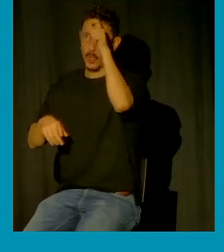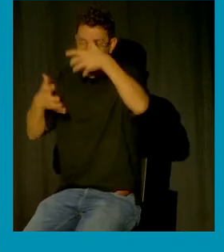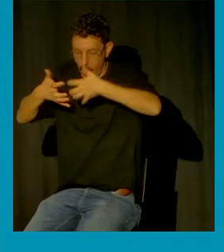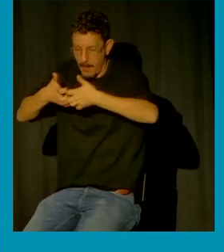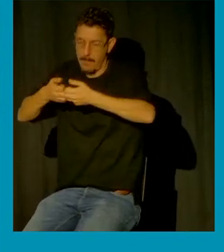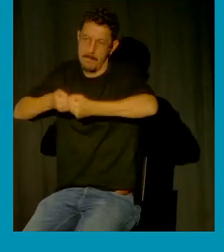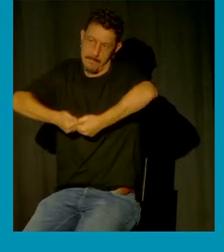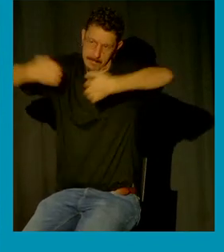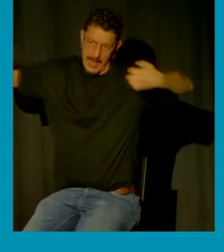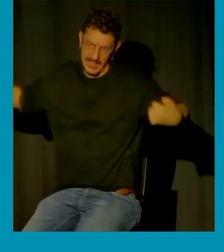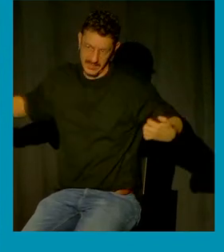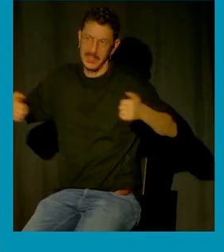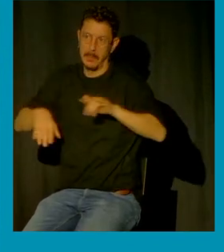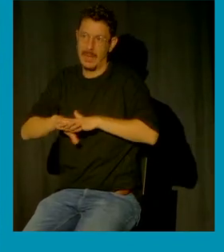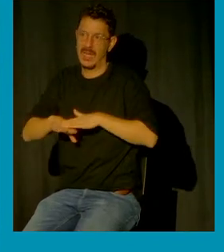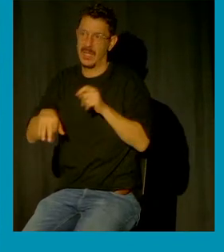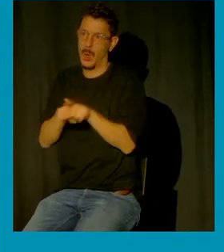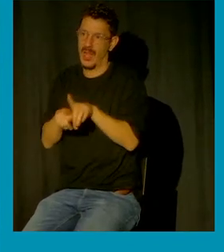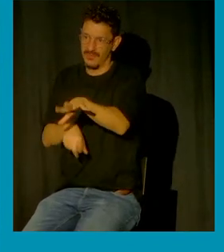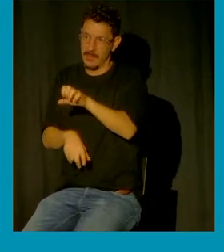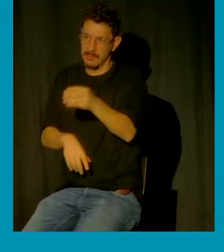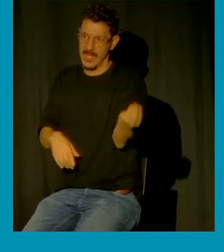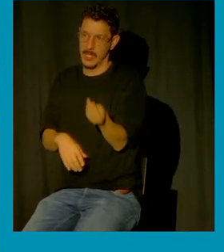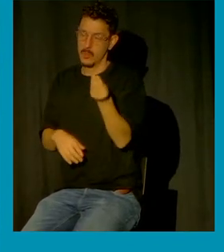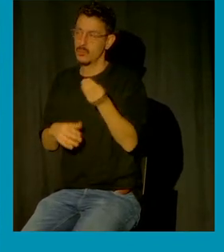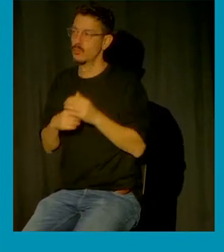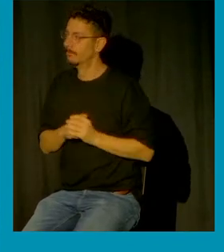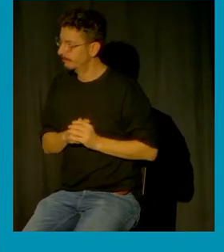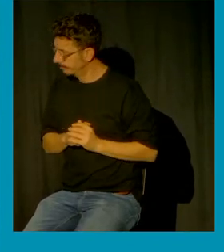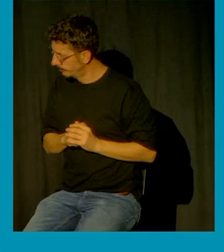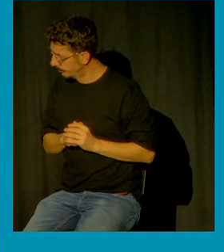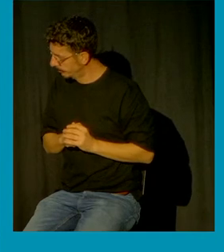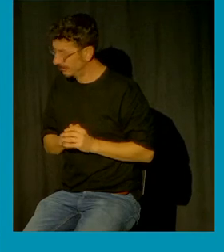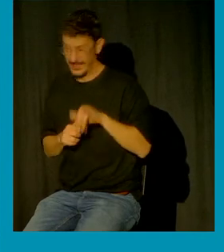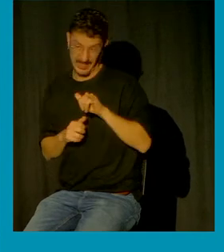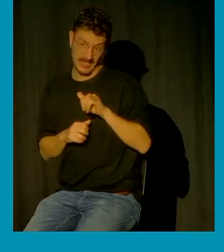des de després fet des d'aquestes